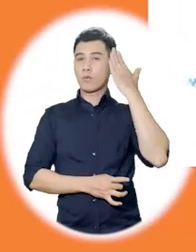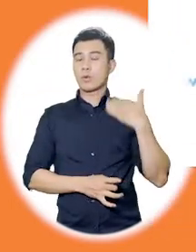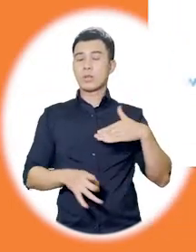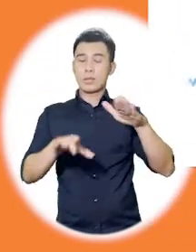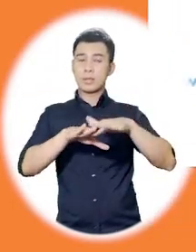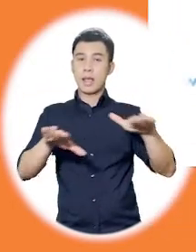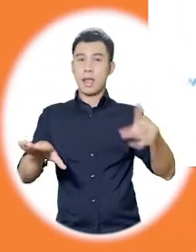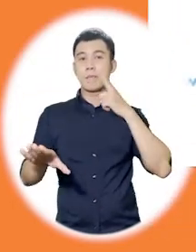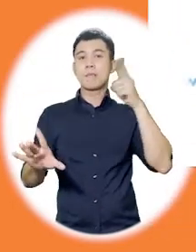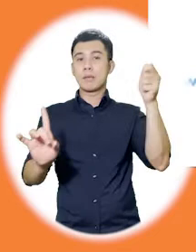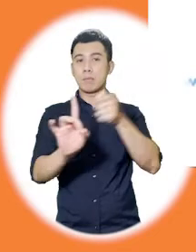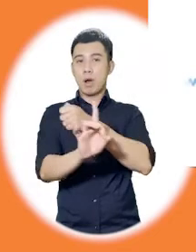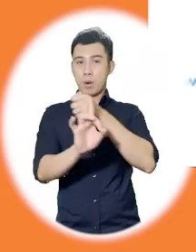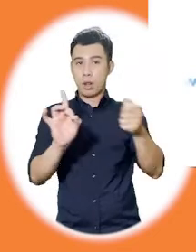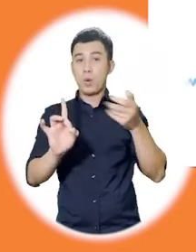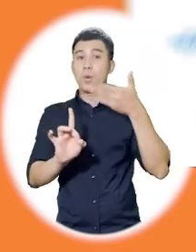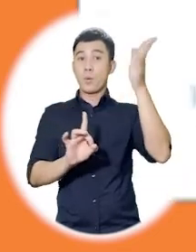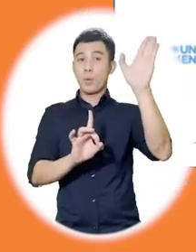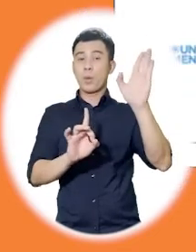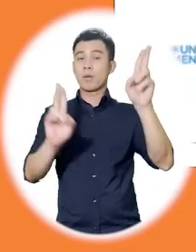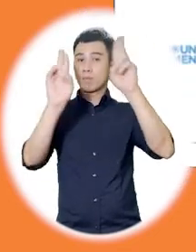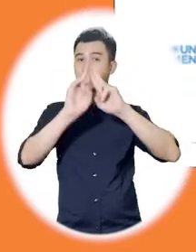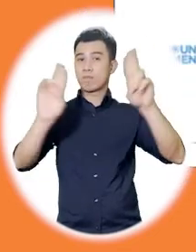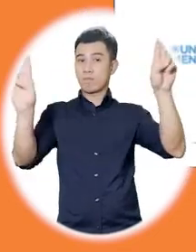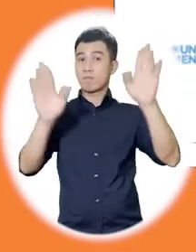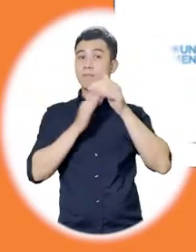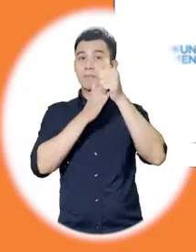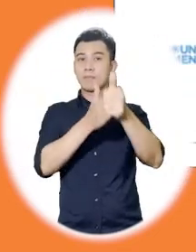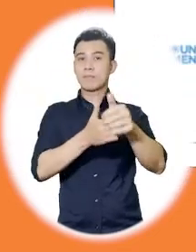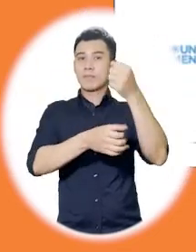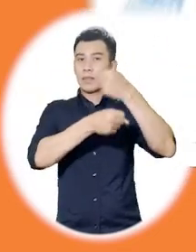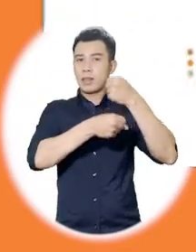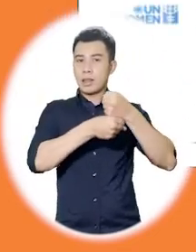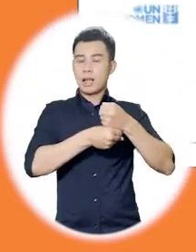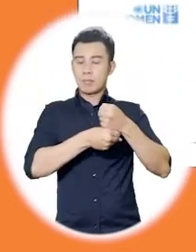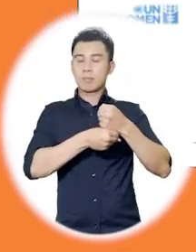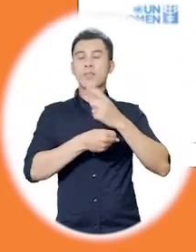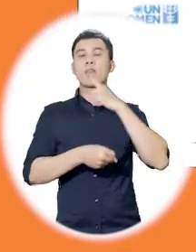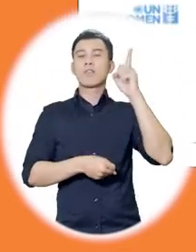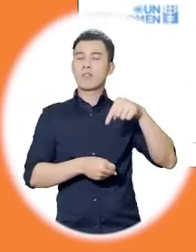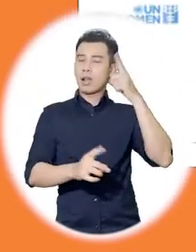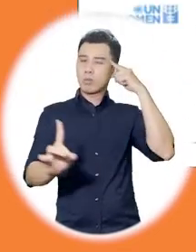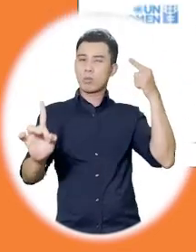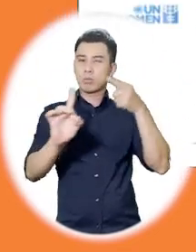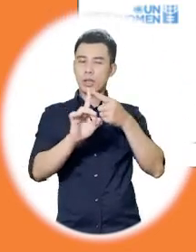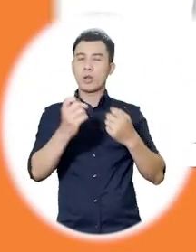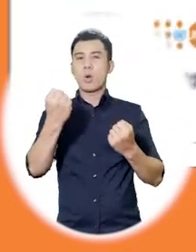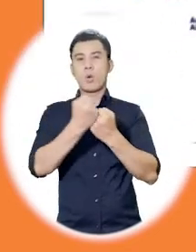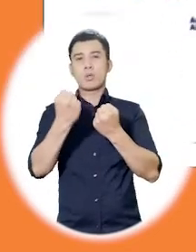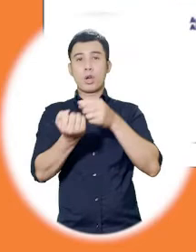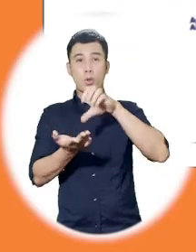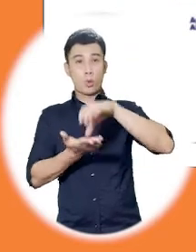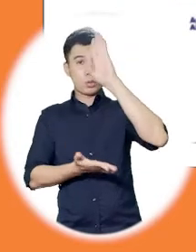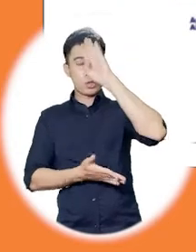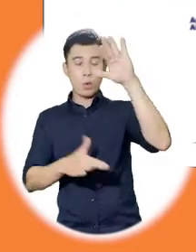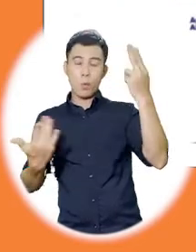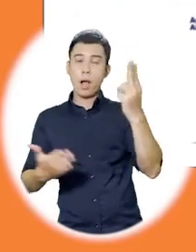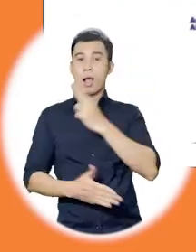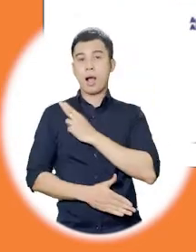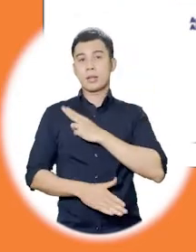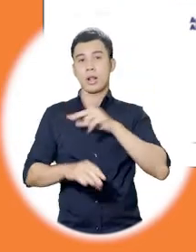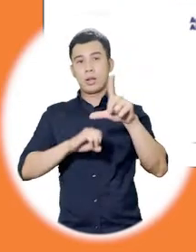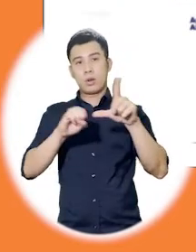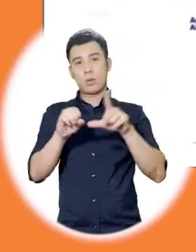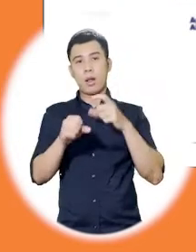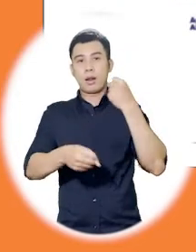vào nguyên tắc của gói dịch vụ thiết yếu dành cho phụ nữ và trẻ em gái bị bạo lực do Liên Hợp Quốc hướng dẫn thực hiện, các hành động thiết yếu cần phải được thực